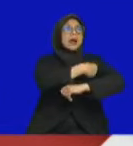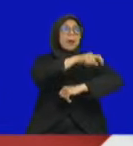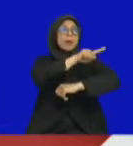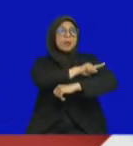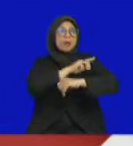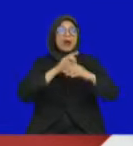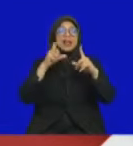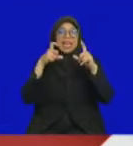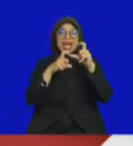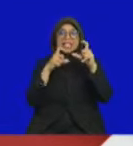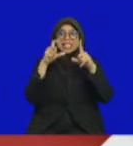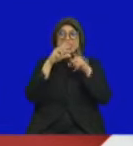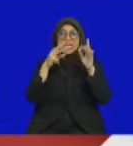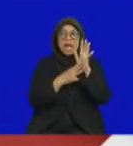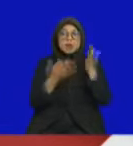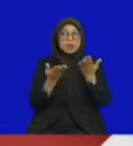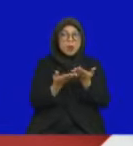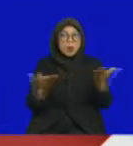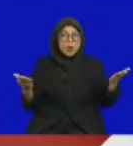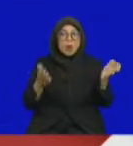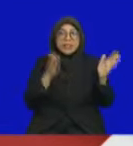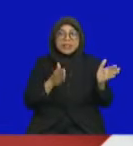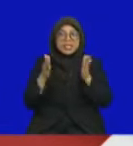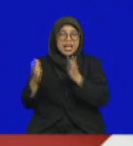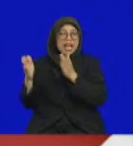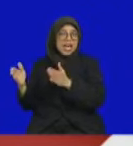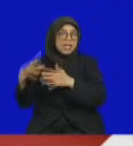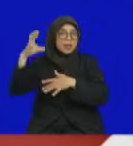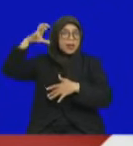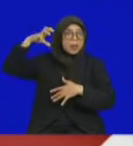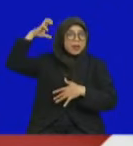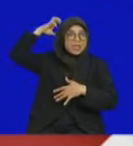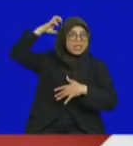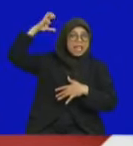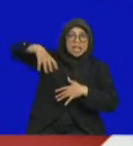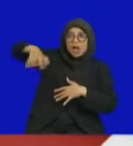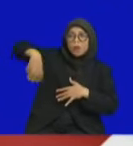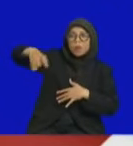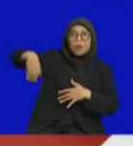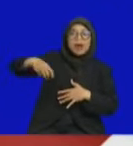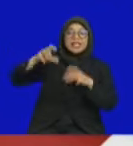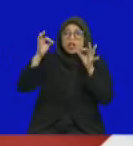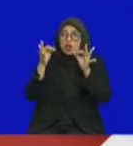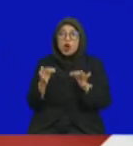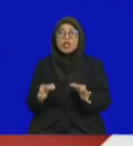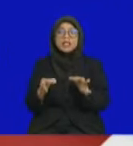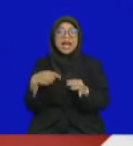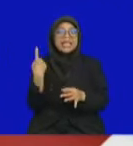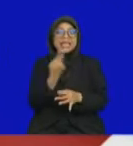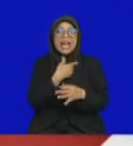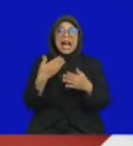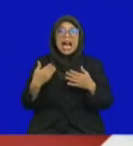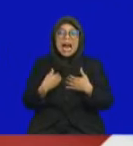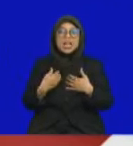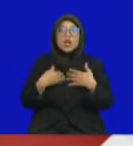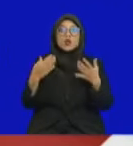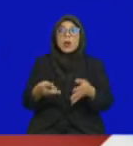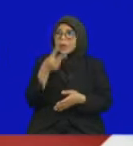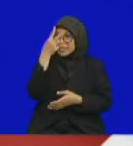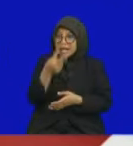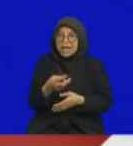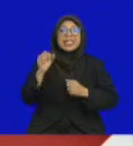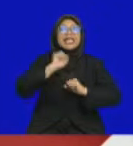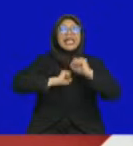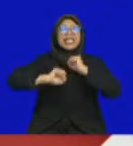juga SDM seluruh jajaran kita termasuk jug juga Pemerintah Kabupaten dan juga kota kita punya best practices kalau perlu kita